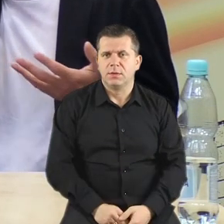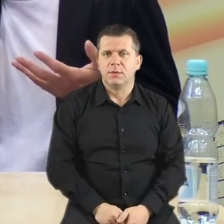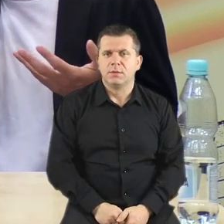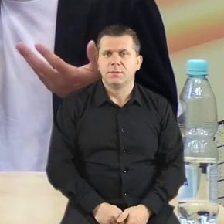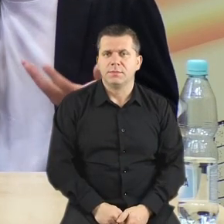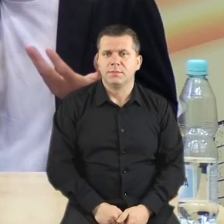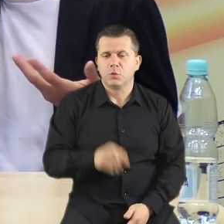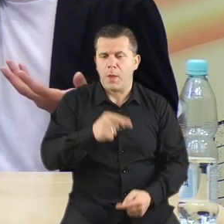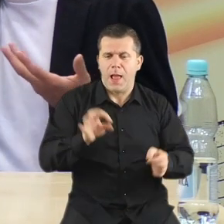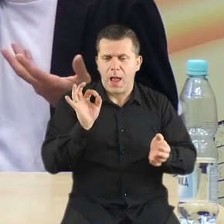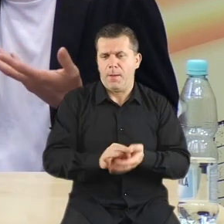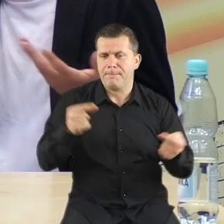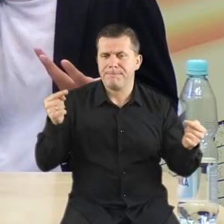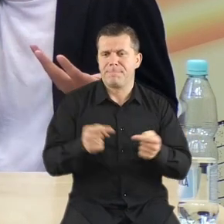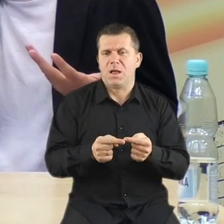zastosowałem. Po prostu to pasowało.